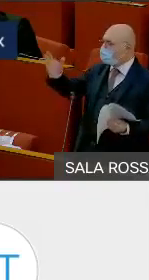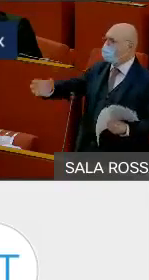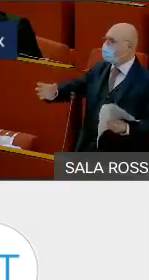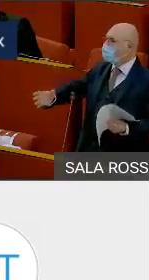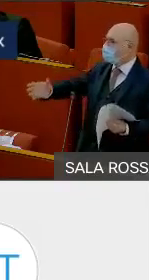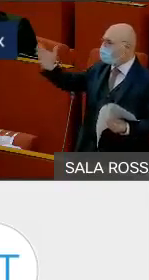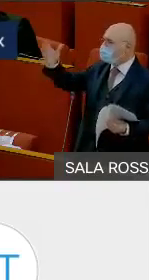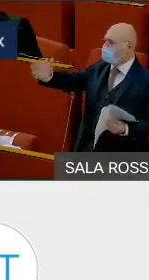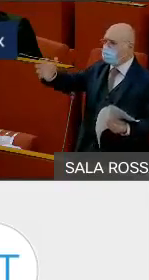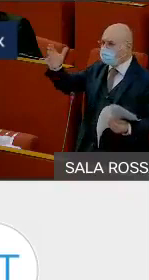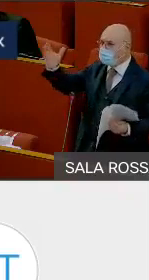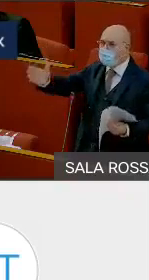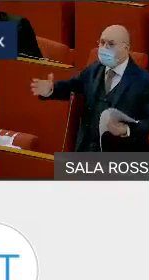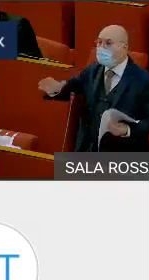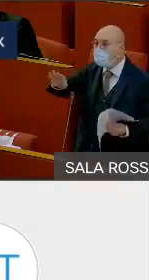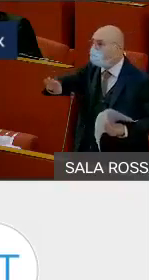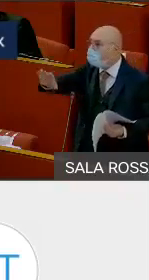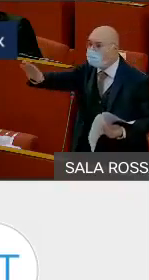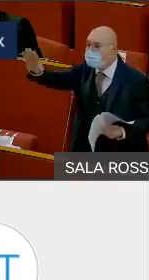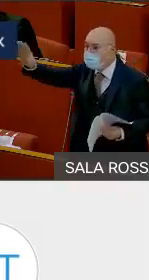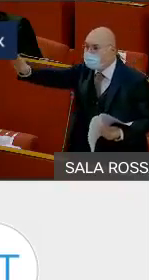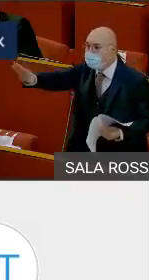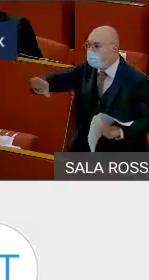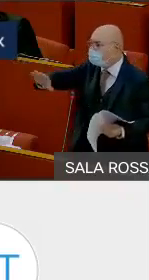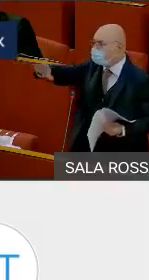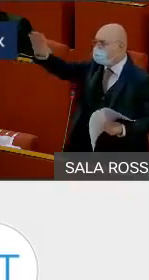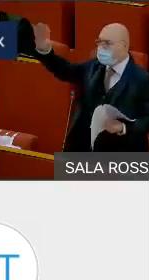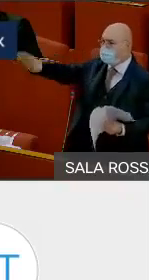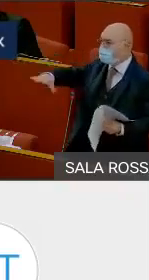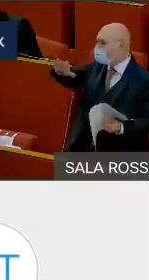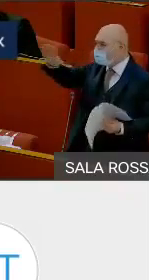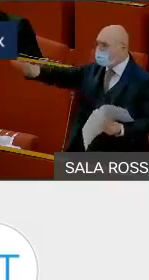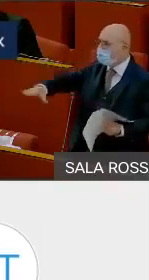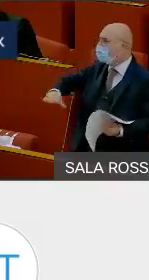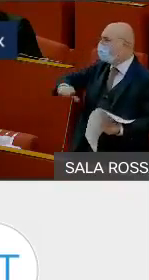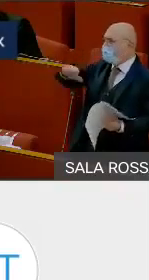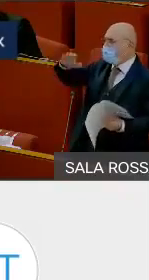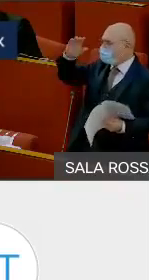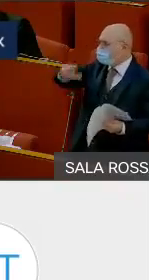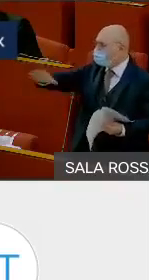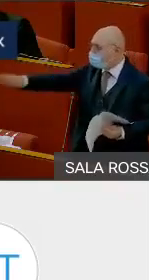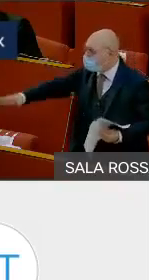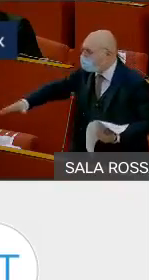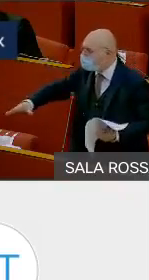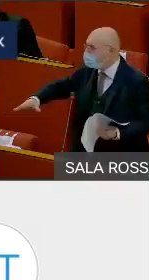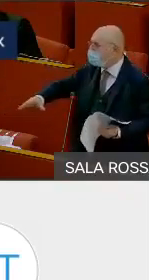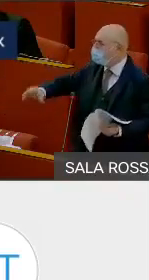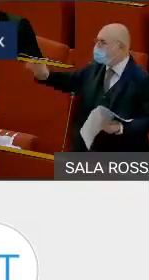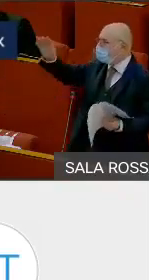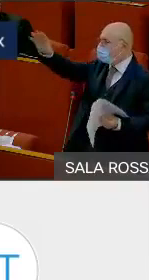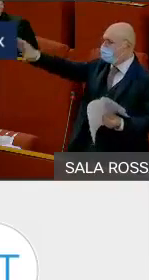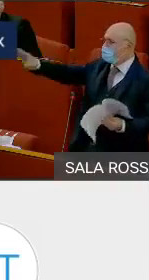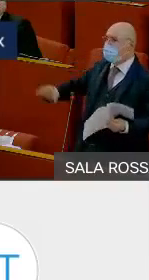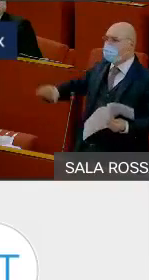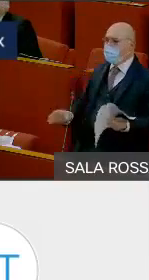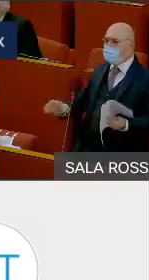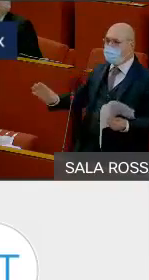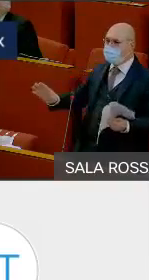indico il signor pincopallo all azienda la società per azioni la società cooperativa